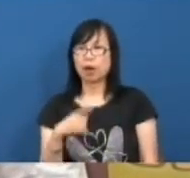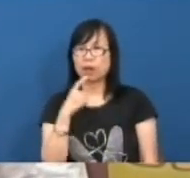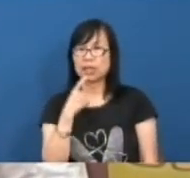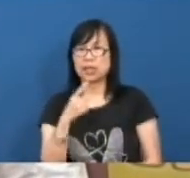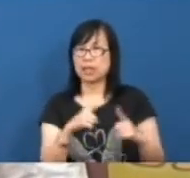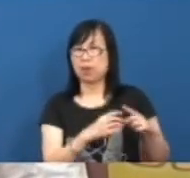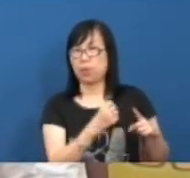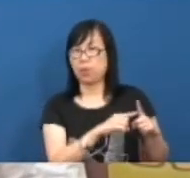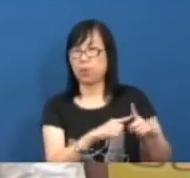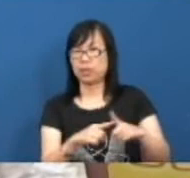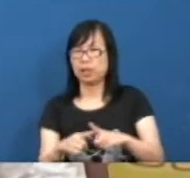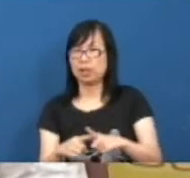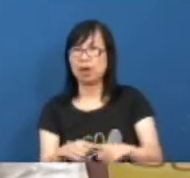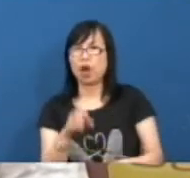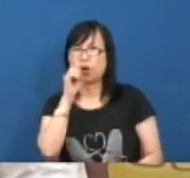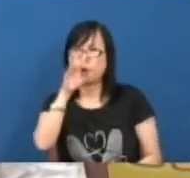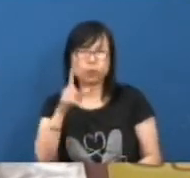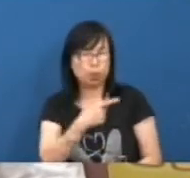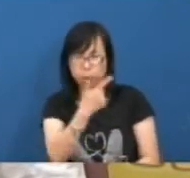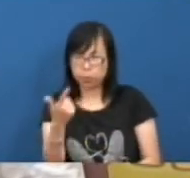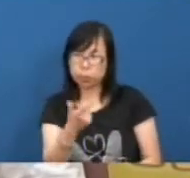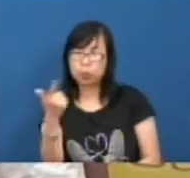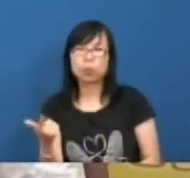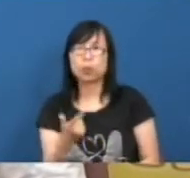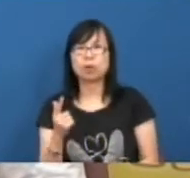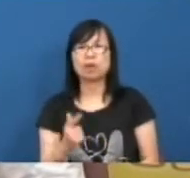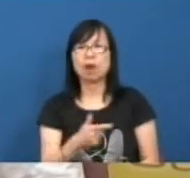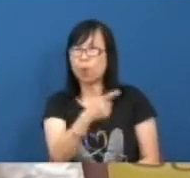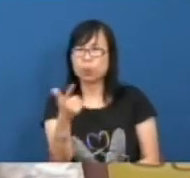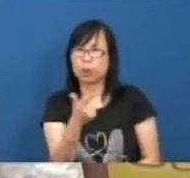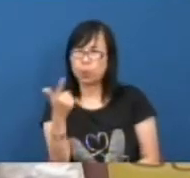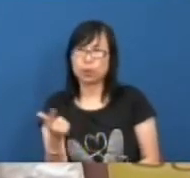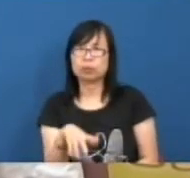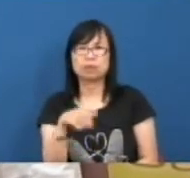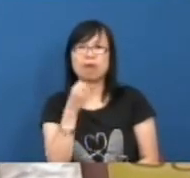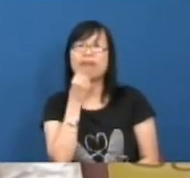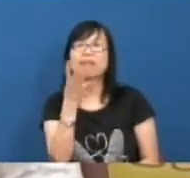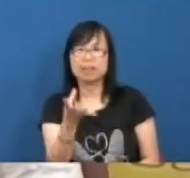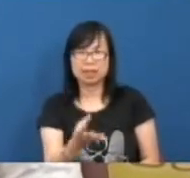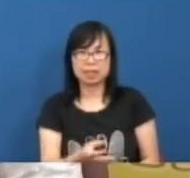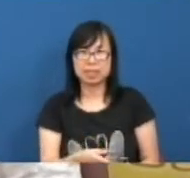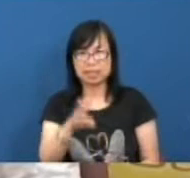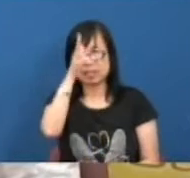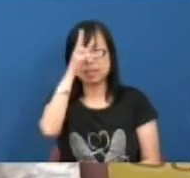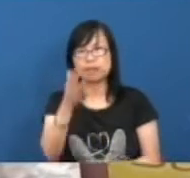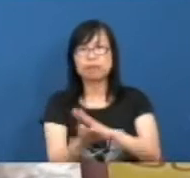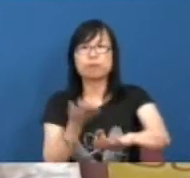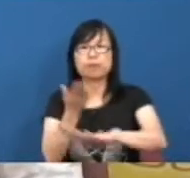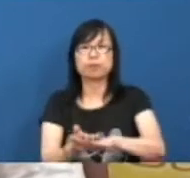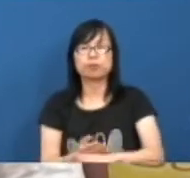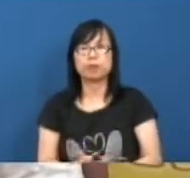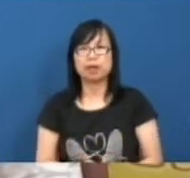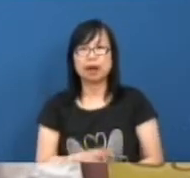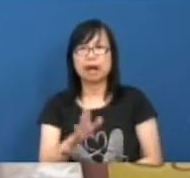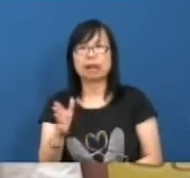民啦，講咗 N 咁多次啦，講咗成十世噶啦，即係建議政府復建居屋。都唔及阿白虎巡